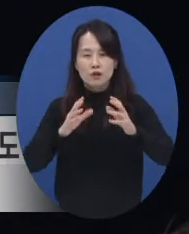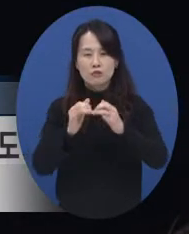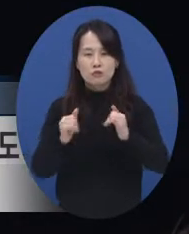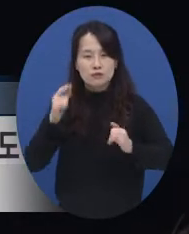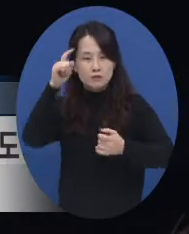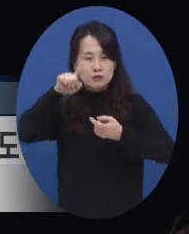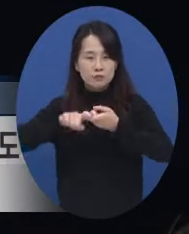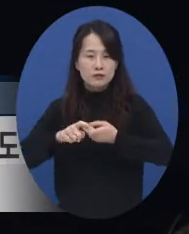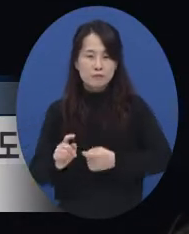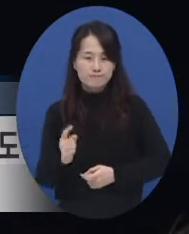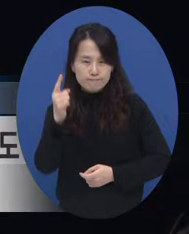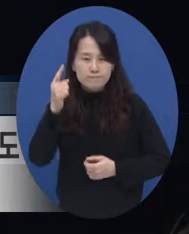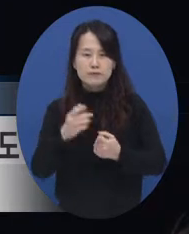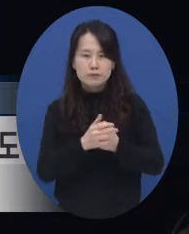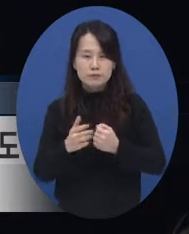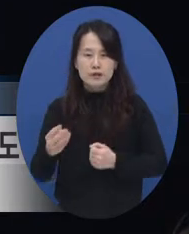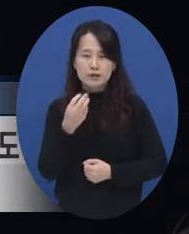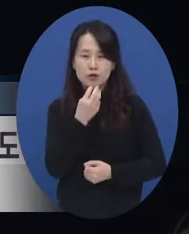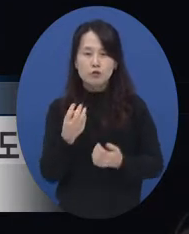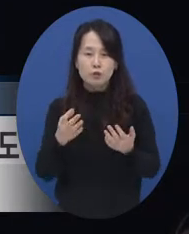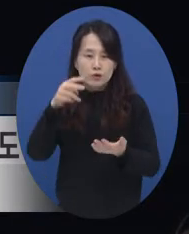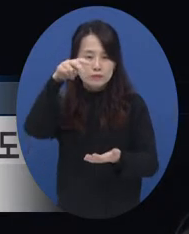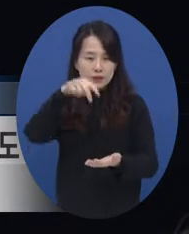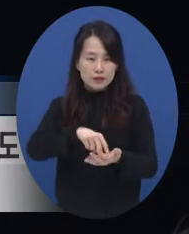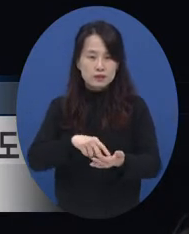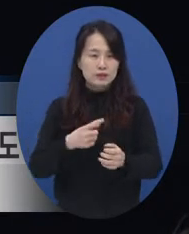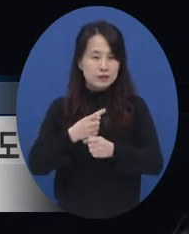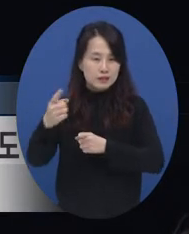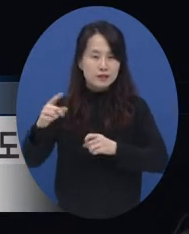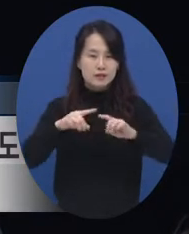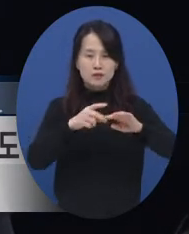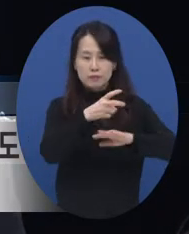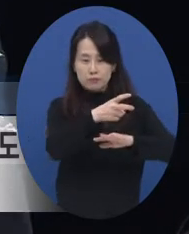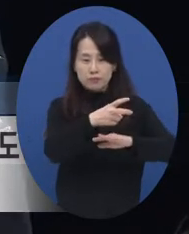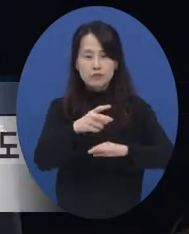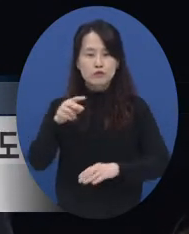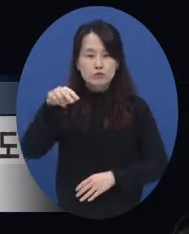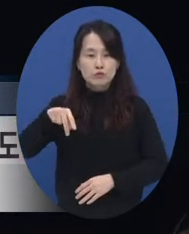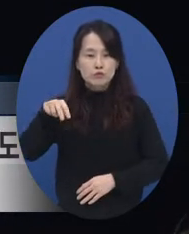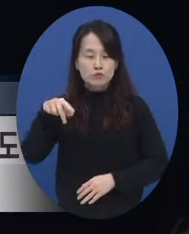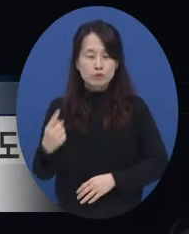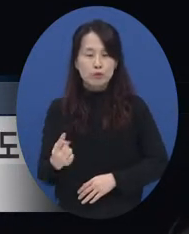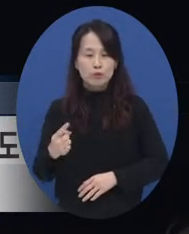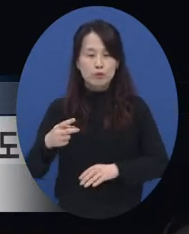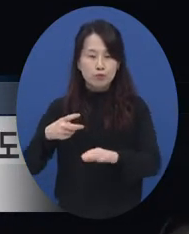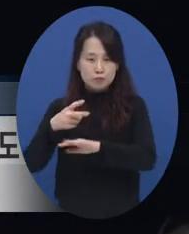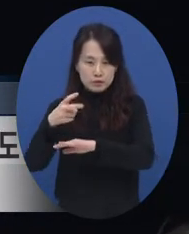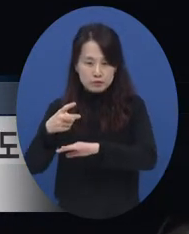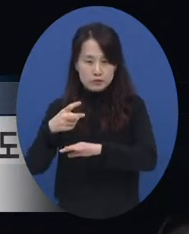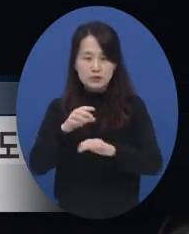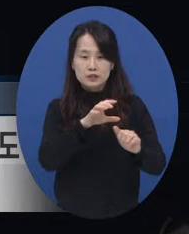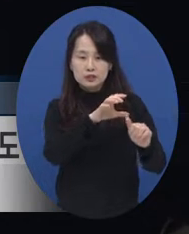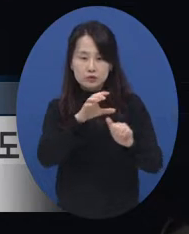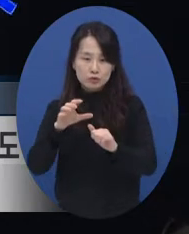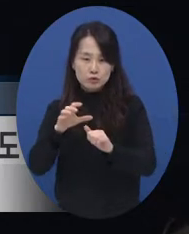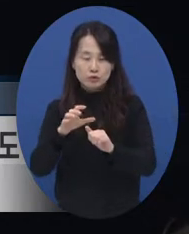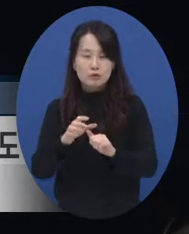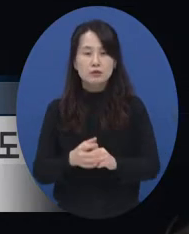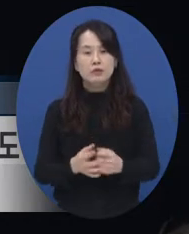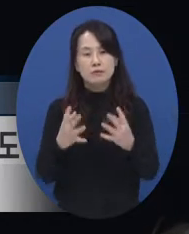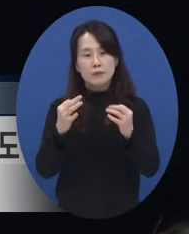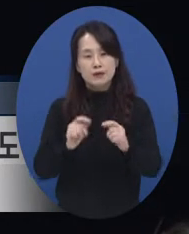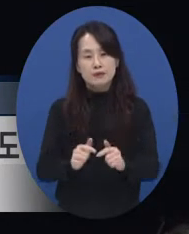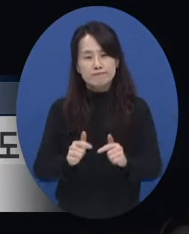심각하고 또 국민들의 관심이 높기 때문에 우리 경기도 입장에서도 내년에 전기버스 또